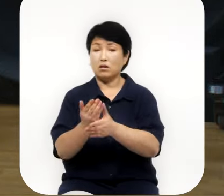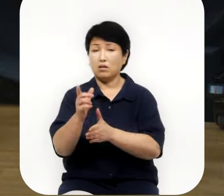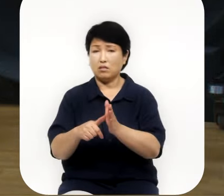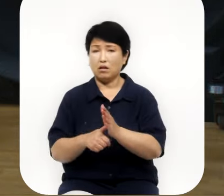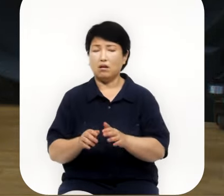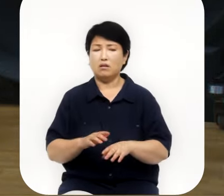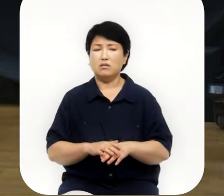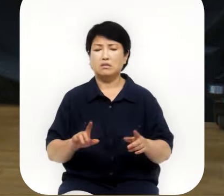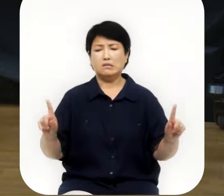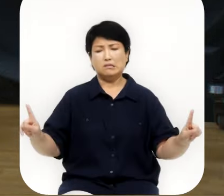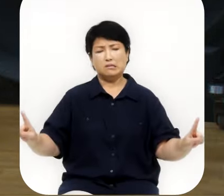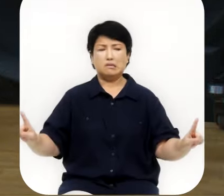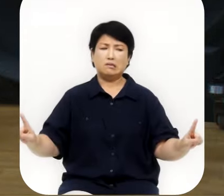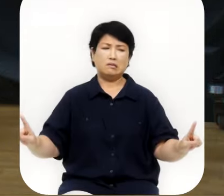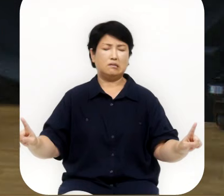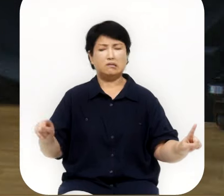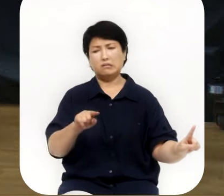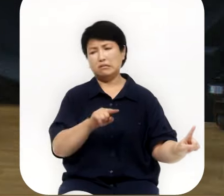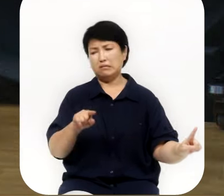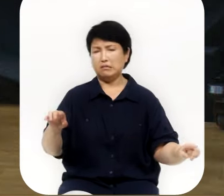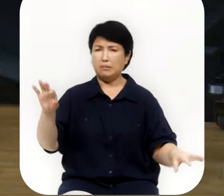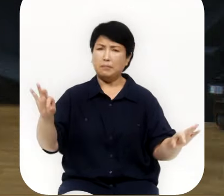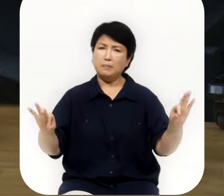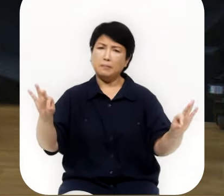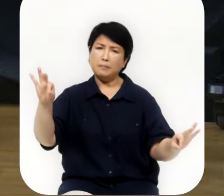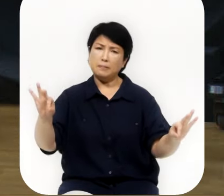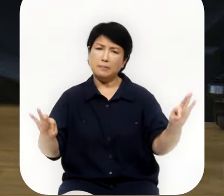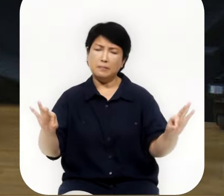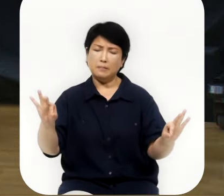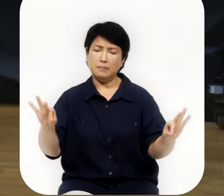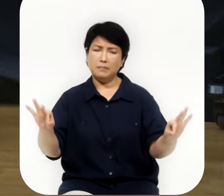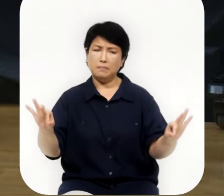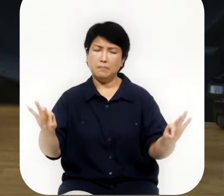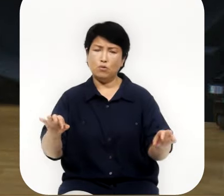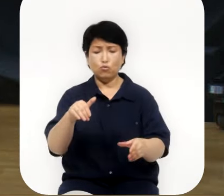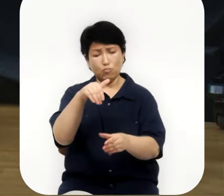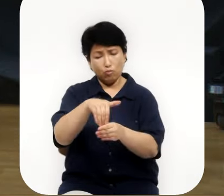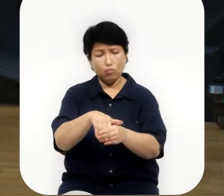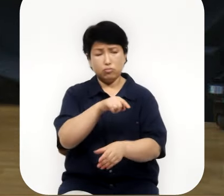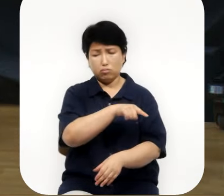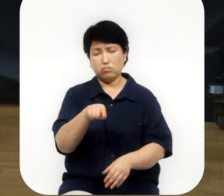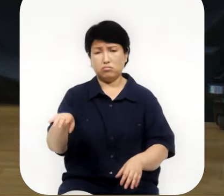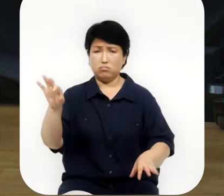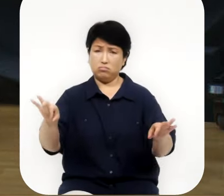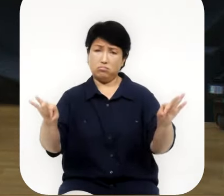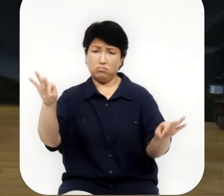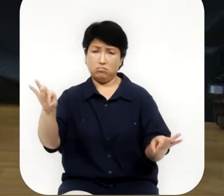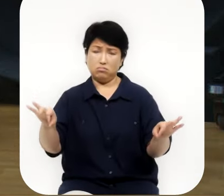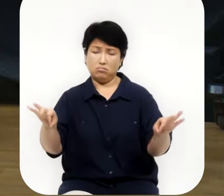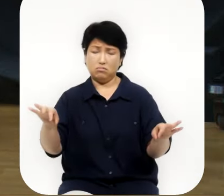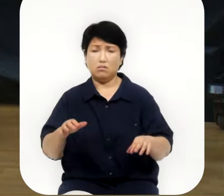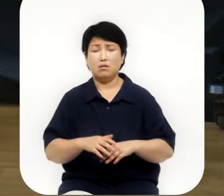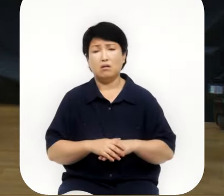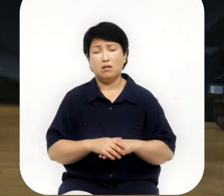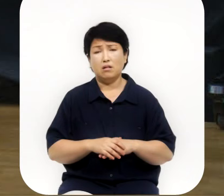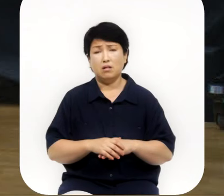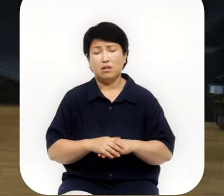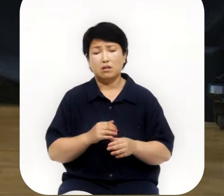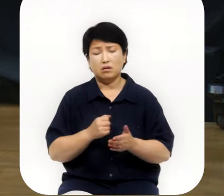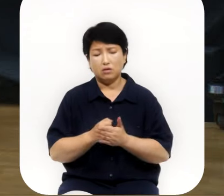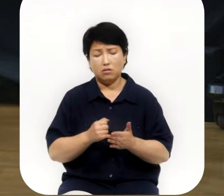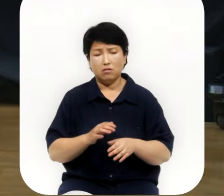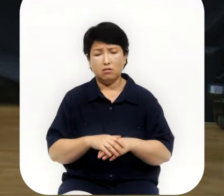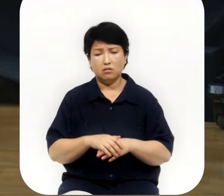사안에서는 둘 중에 하나를 고르거나 그렇게 될 수밖에 없잖아요. 투표라는 것도 그렇고. 그래서